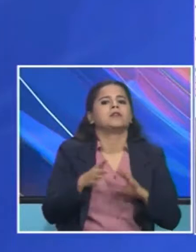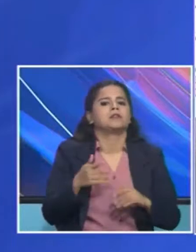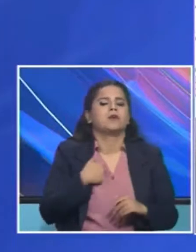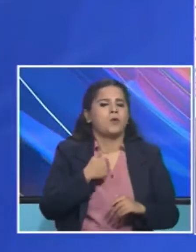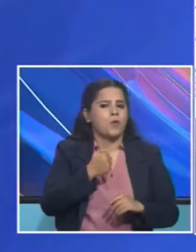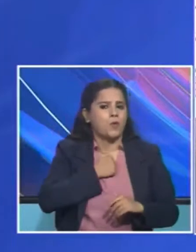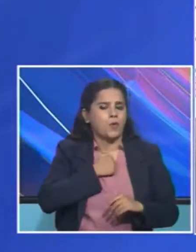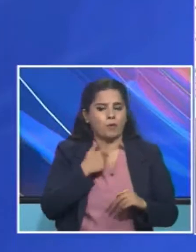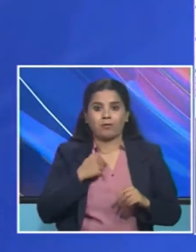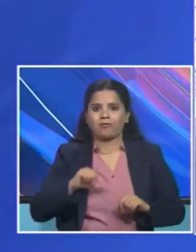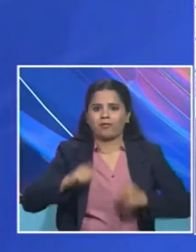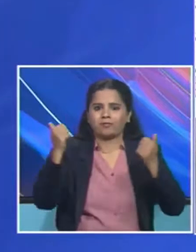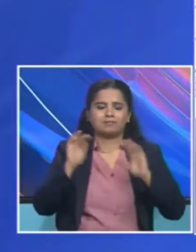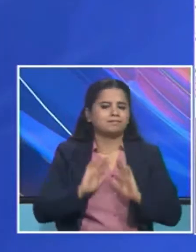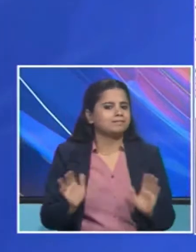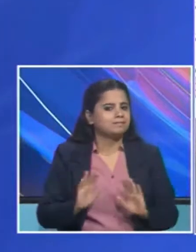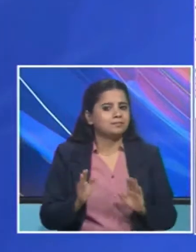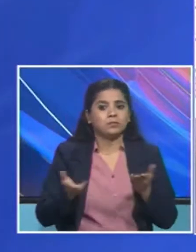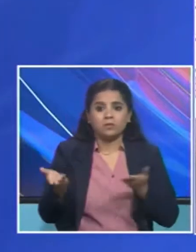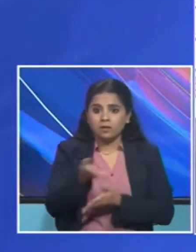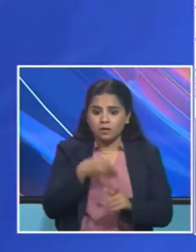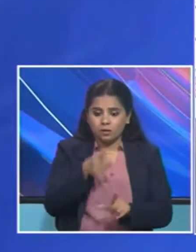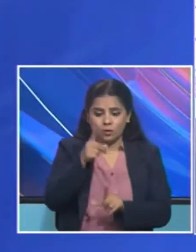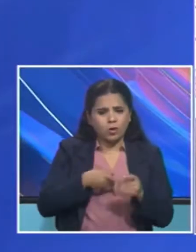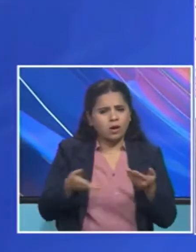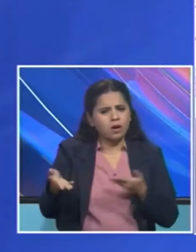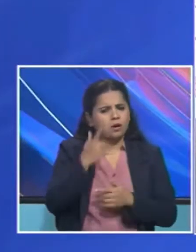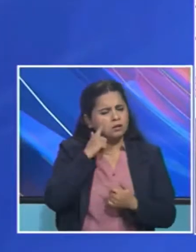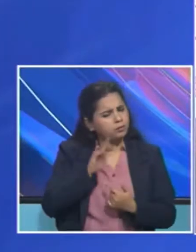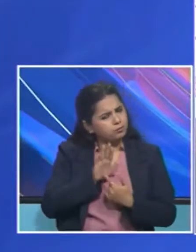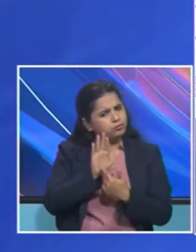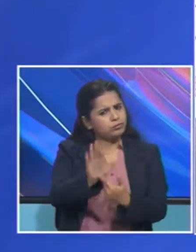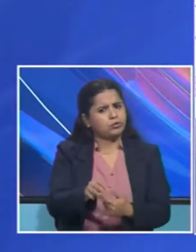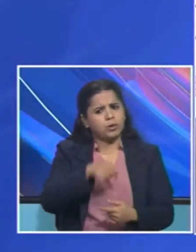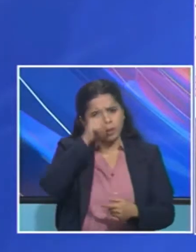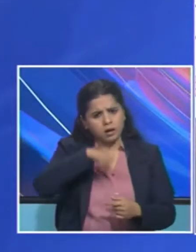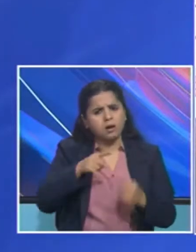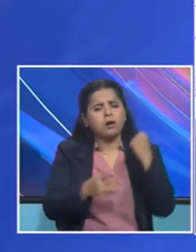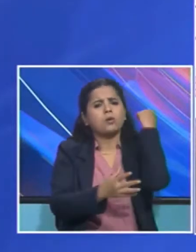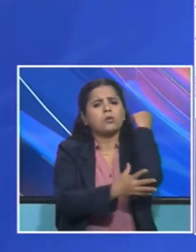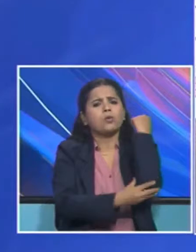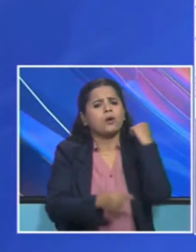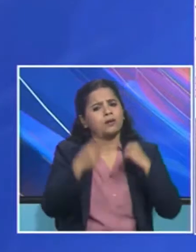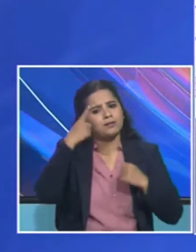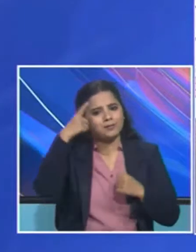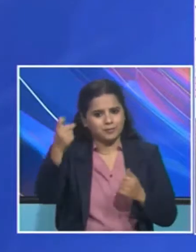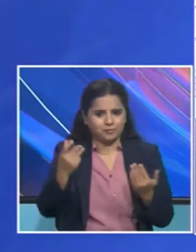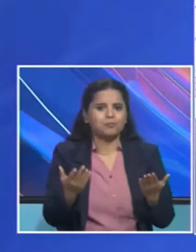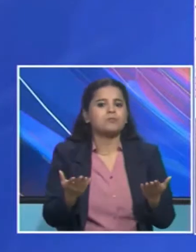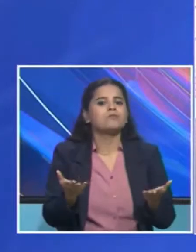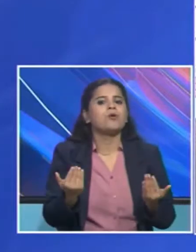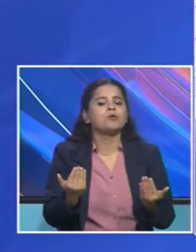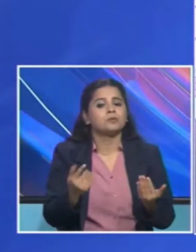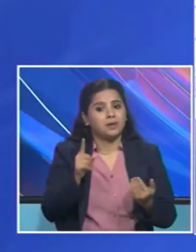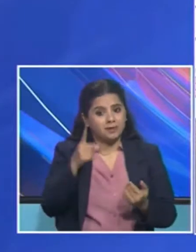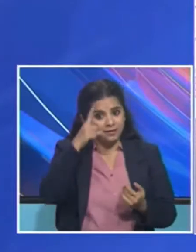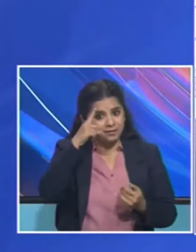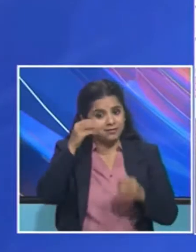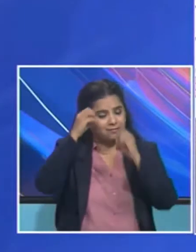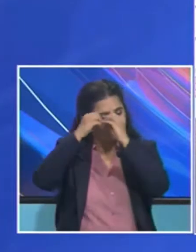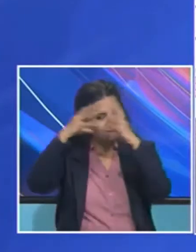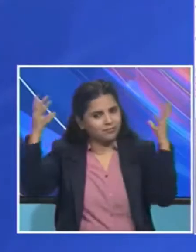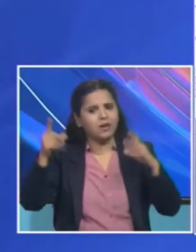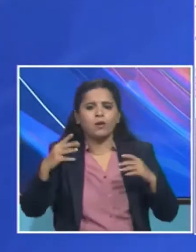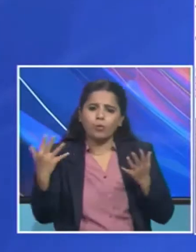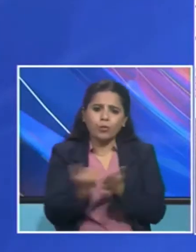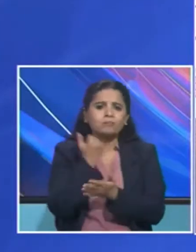मेरा निर्वाचन इस बात का सबूत है कि भारत में गरीब सपने भी देख सकता है और उन्हें पूरा भी